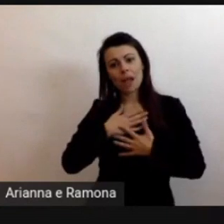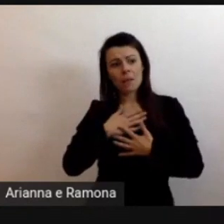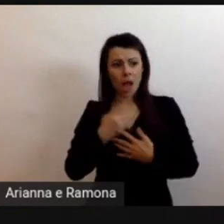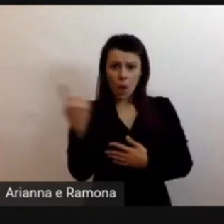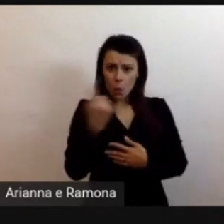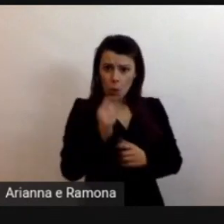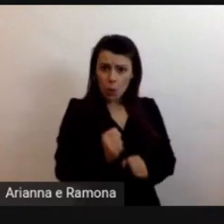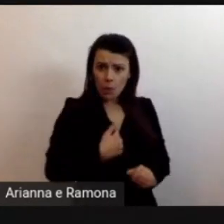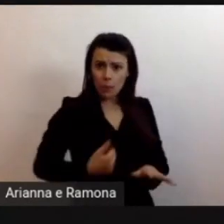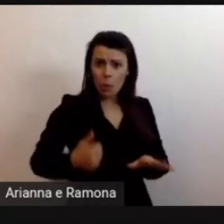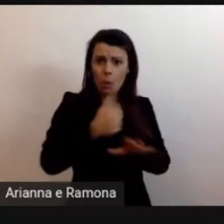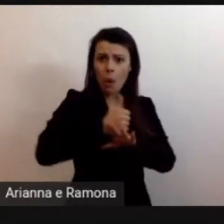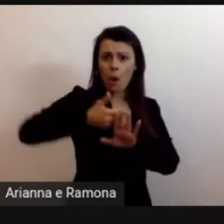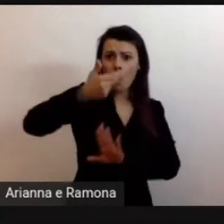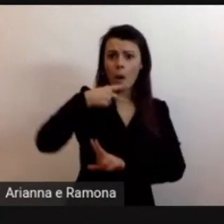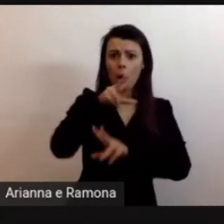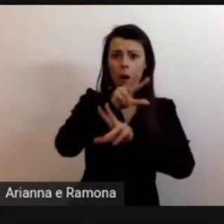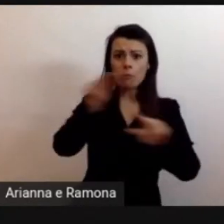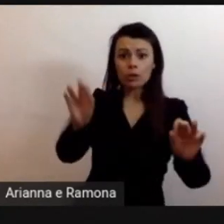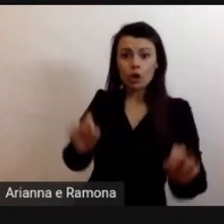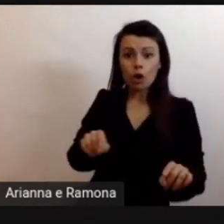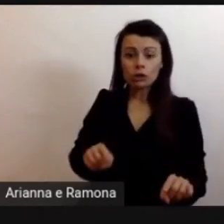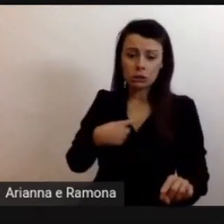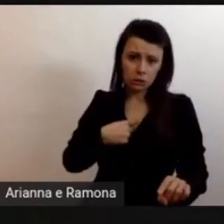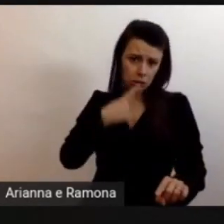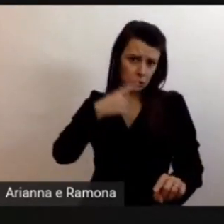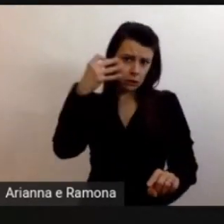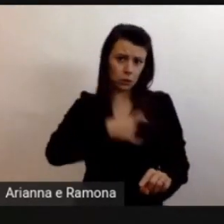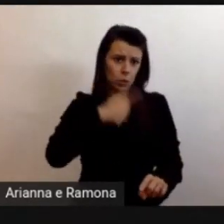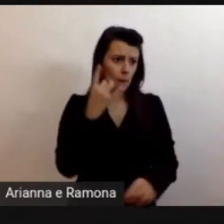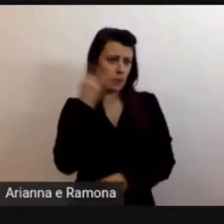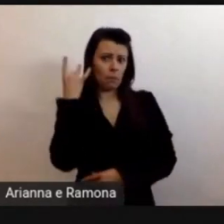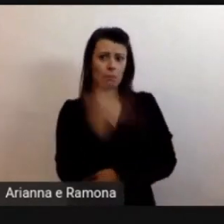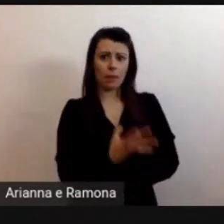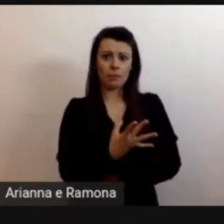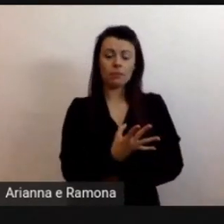questo è il concetto il tempo che non solo non